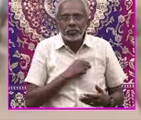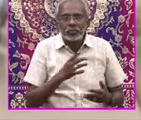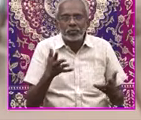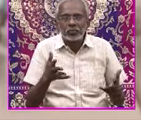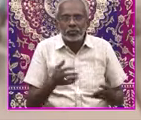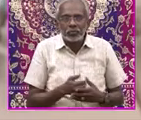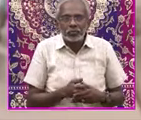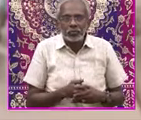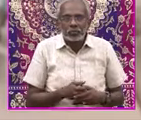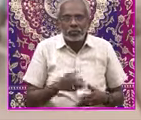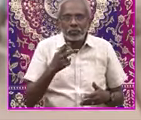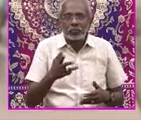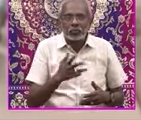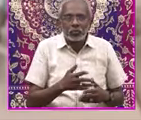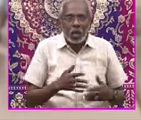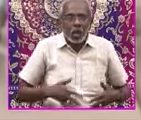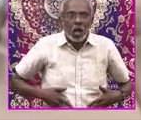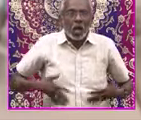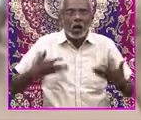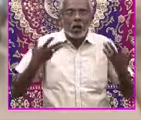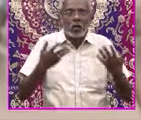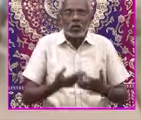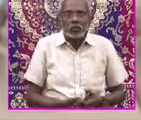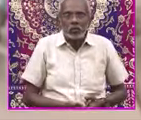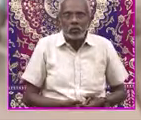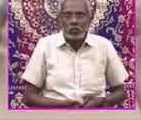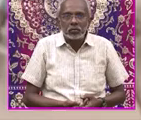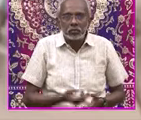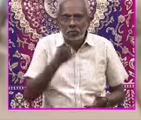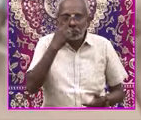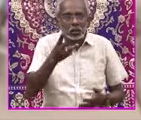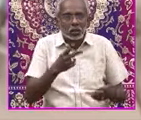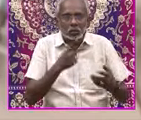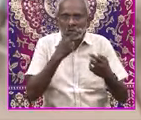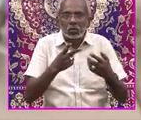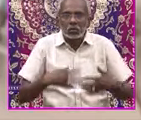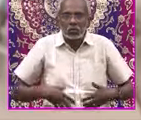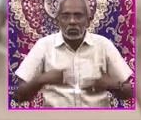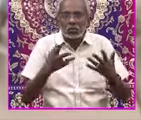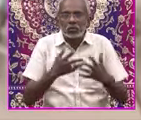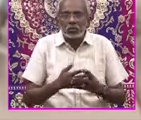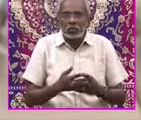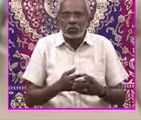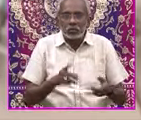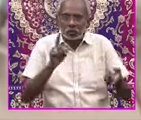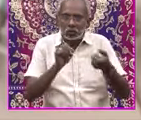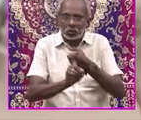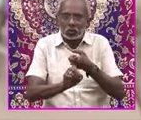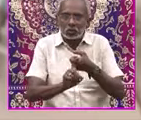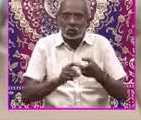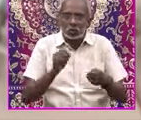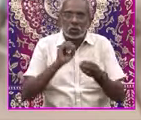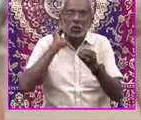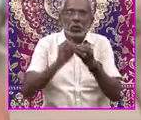என வியந்தனர். வியந்தனர்னா ஆச்சரியப்படுறாங்க, படைபலத்தை பார்த்த உடனே ஆச்சரியம். தம்மை எரிக்க வந்த தீயோ என